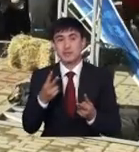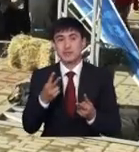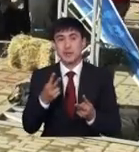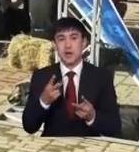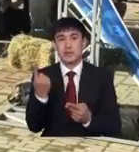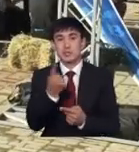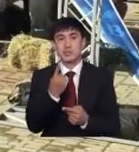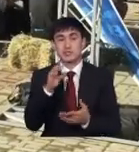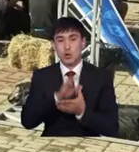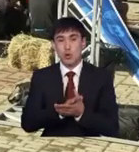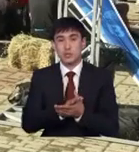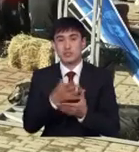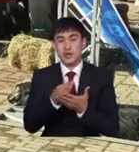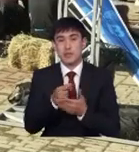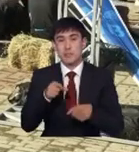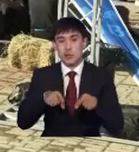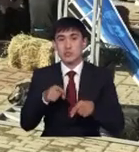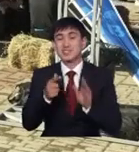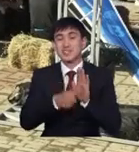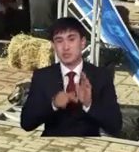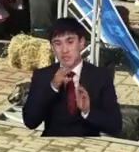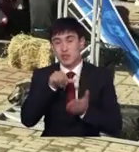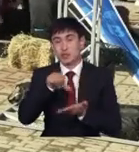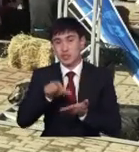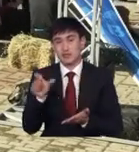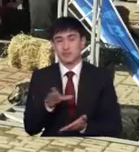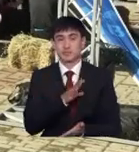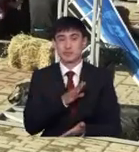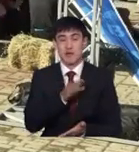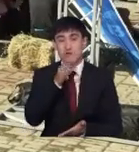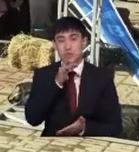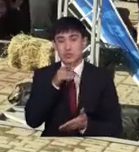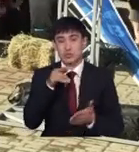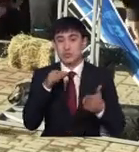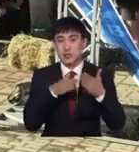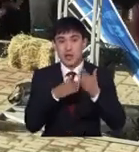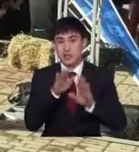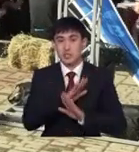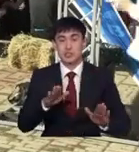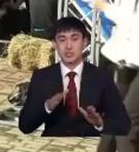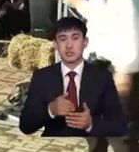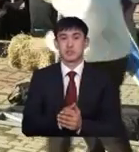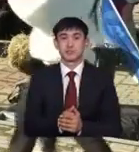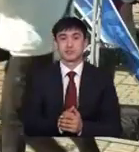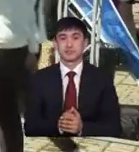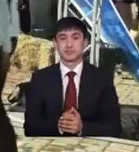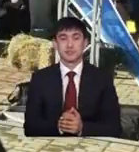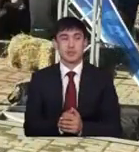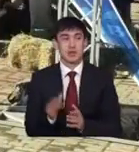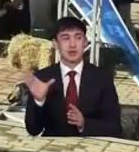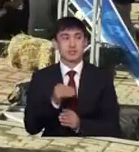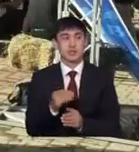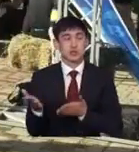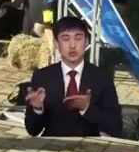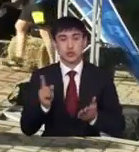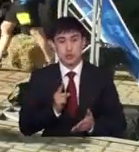одного из знакомых своих бегунов, которому 70 лет, так что возрастной ценз не ограничен в области повышения, так что всех мы